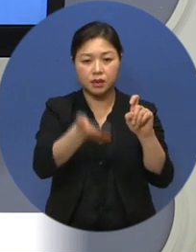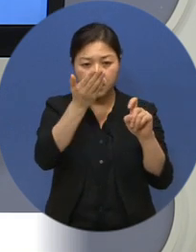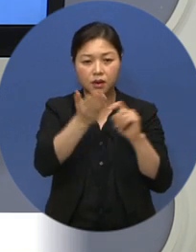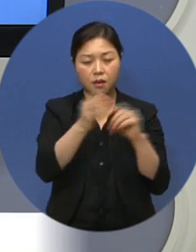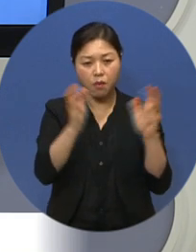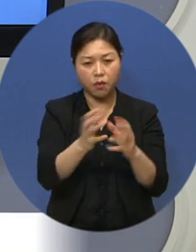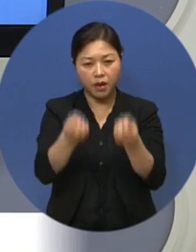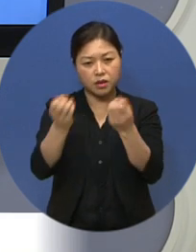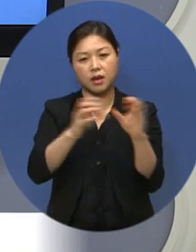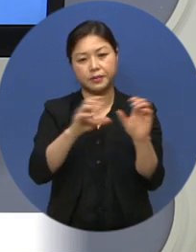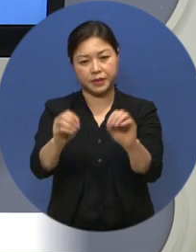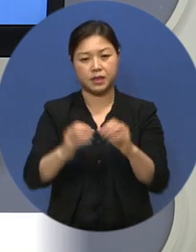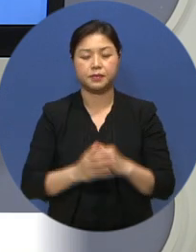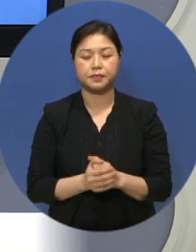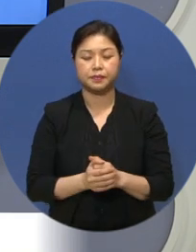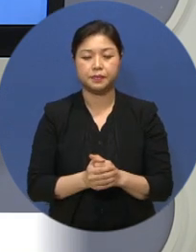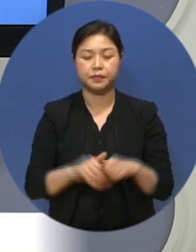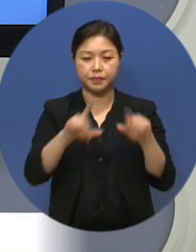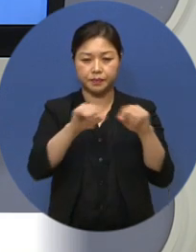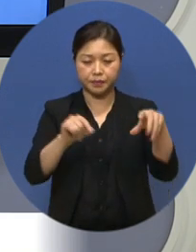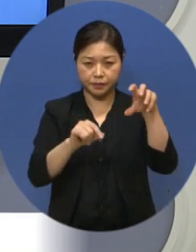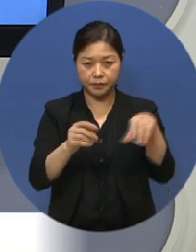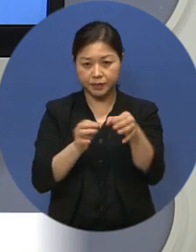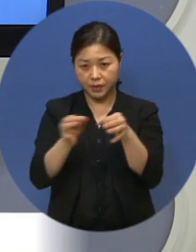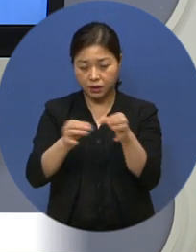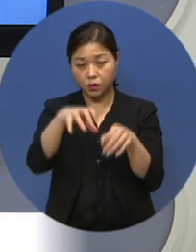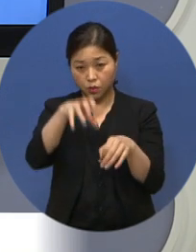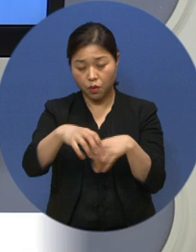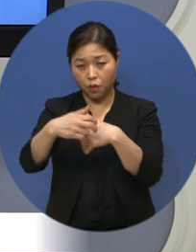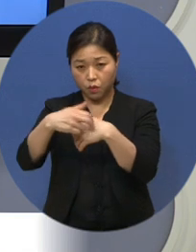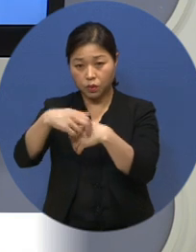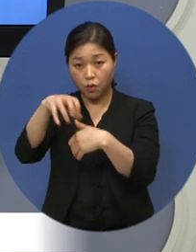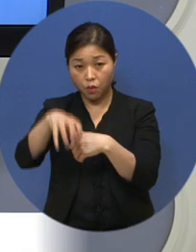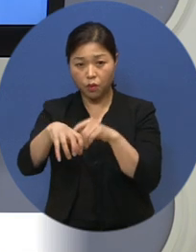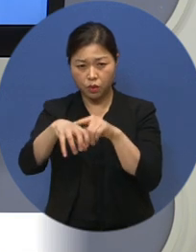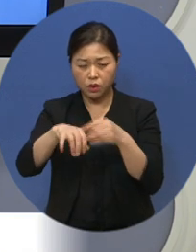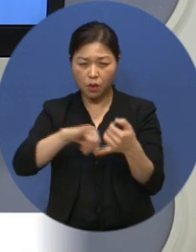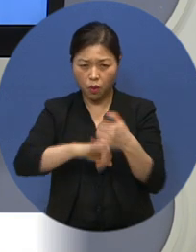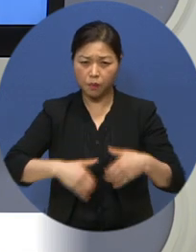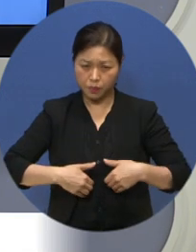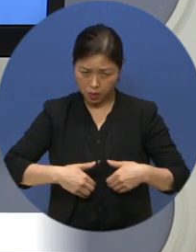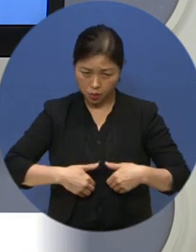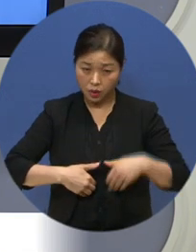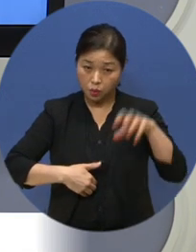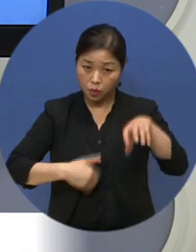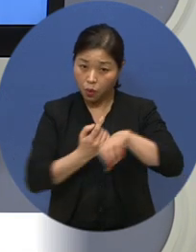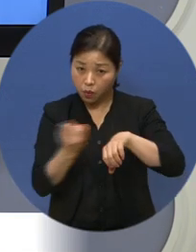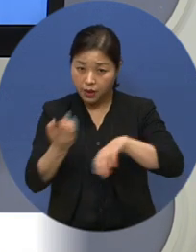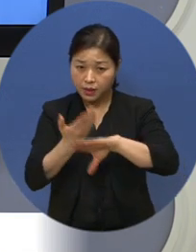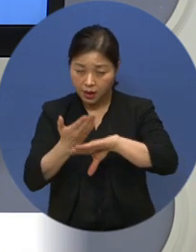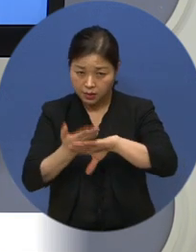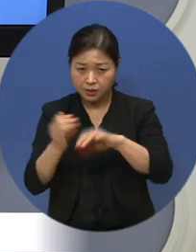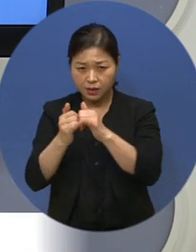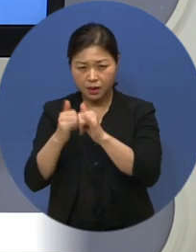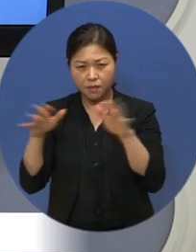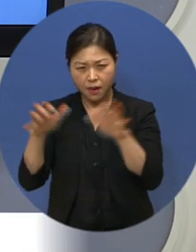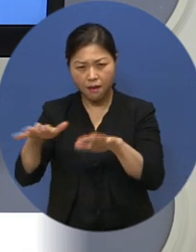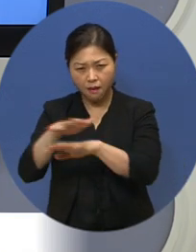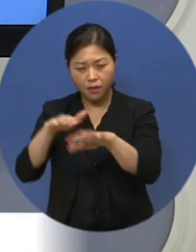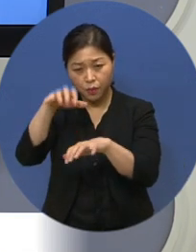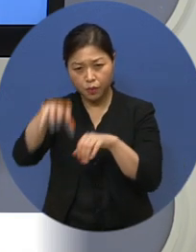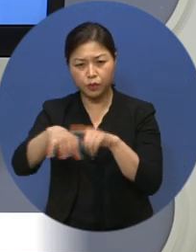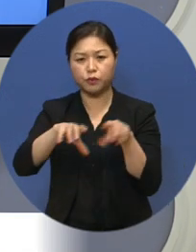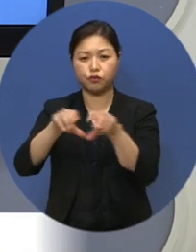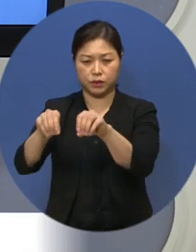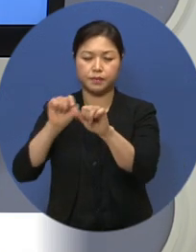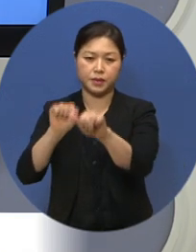가 금지됩니다 음식점과 상점 의료기관 등 필수 시 서 이외의 모든 다중 이용 시설의 운영도 중단